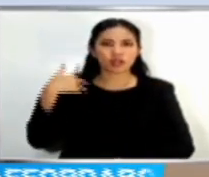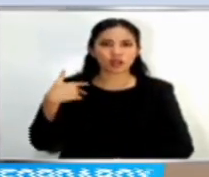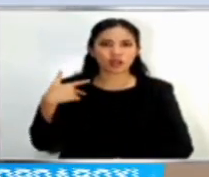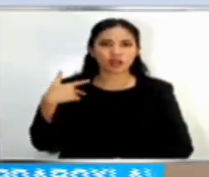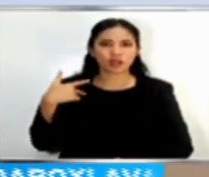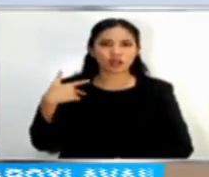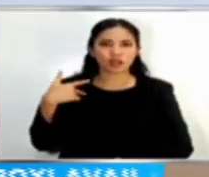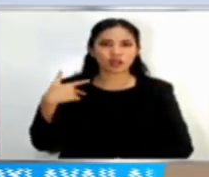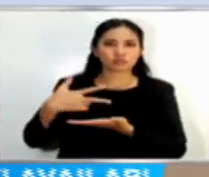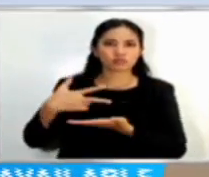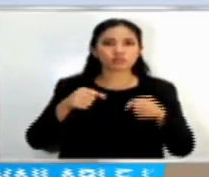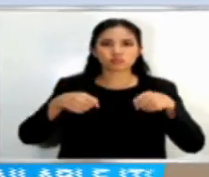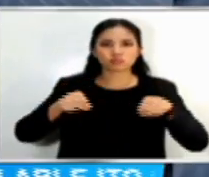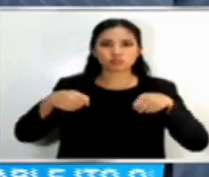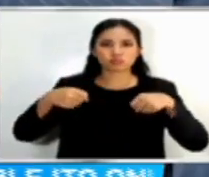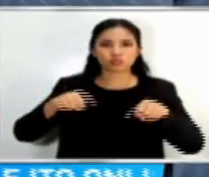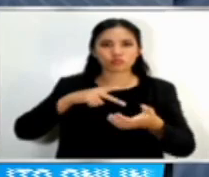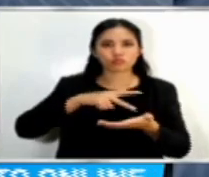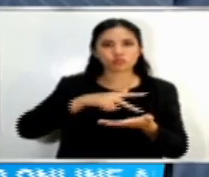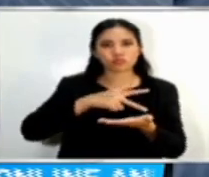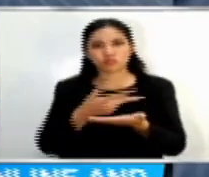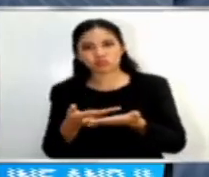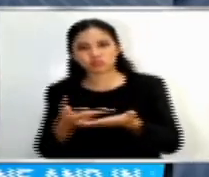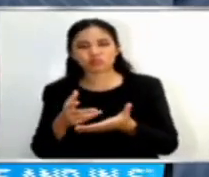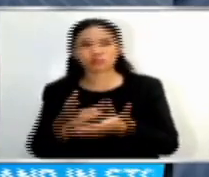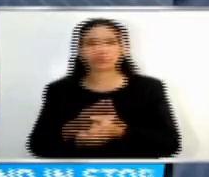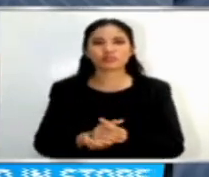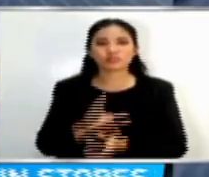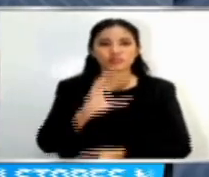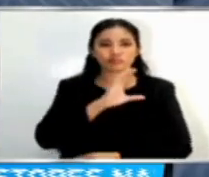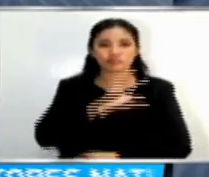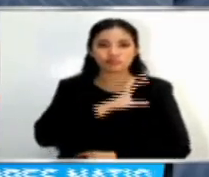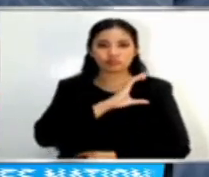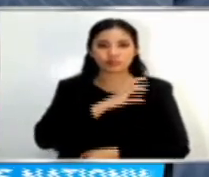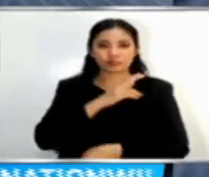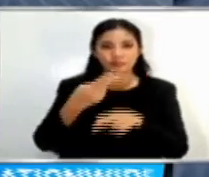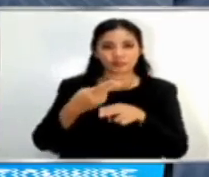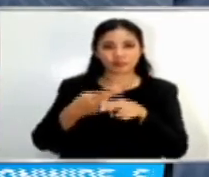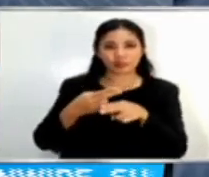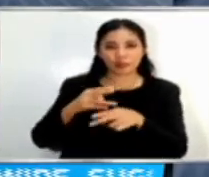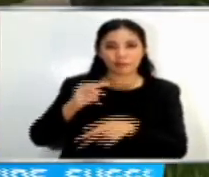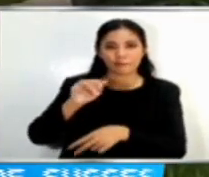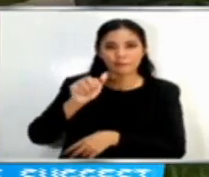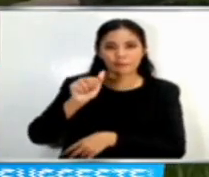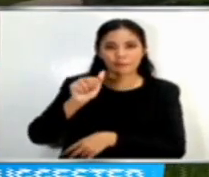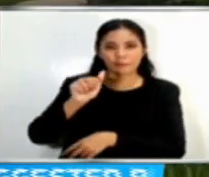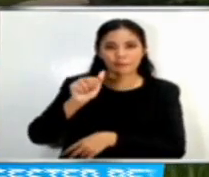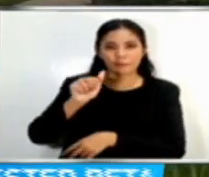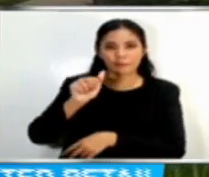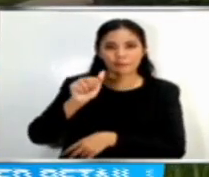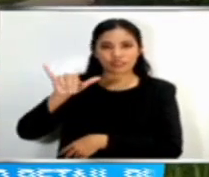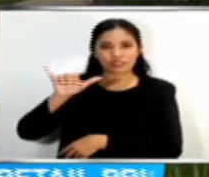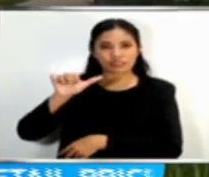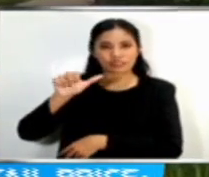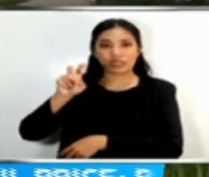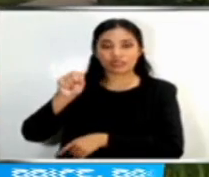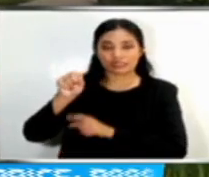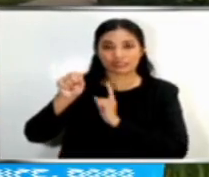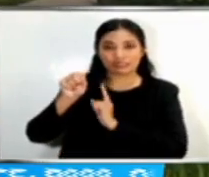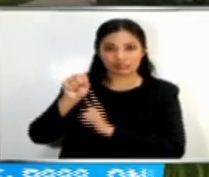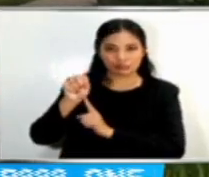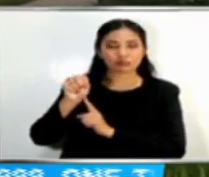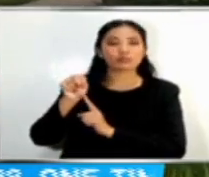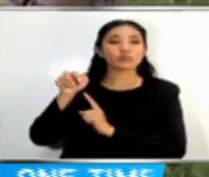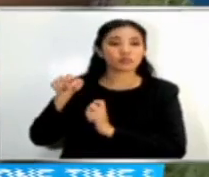motorsiklo. Kinilala ang biktima na si Police Chief Master Sergeant Mark Ryan Peñalesi. Gabi nung tinatahak nito ang palikong bahagi